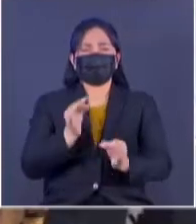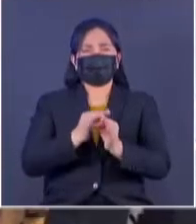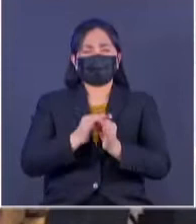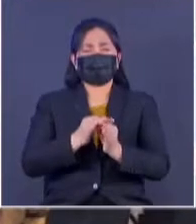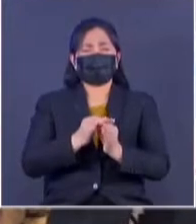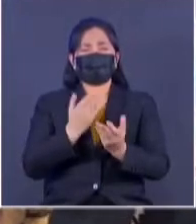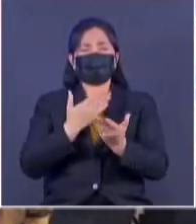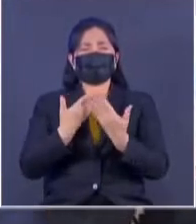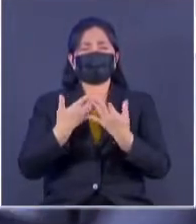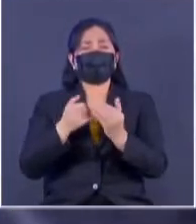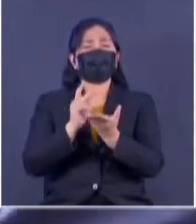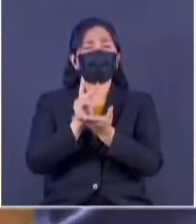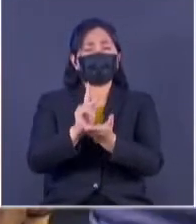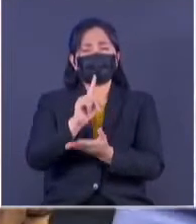ได้